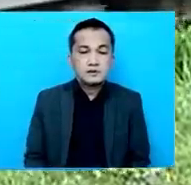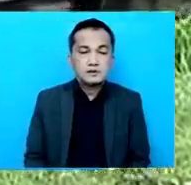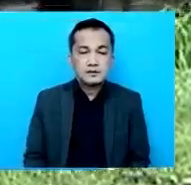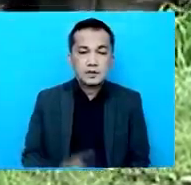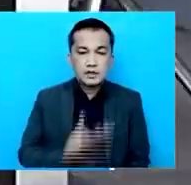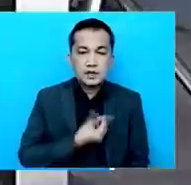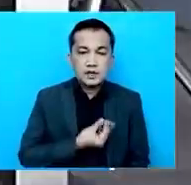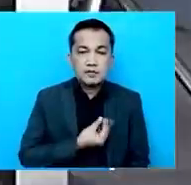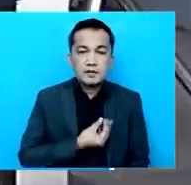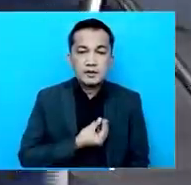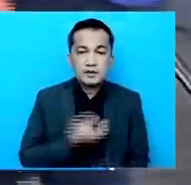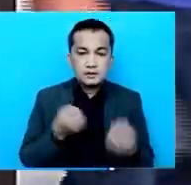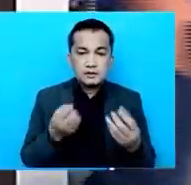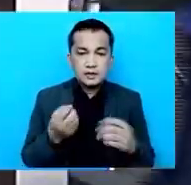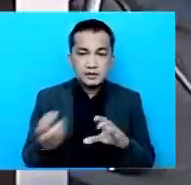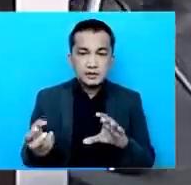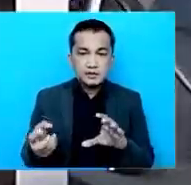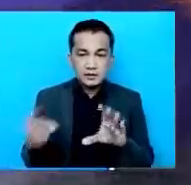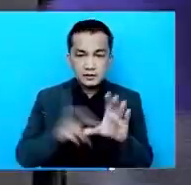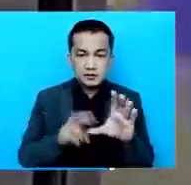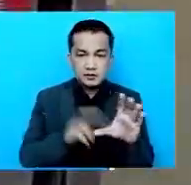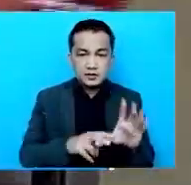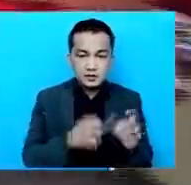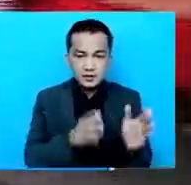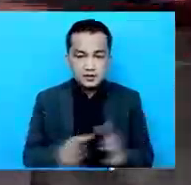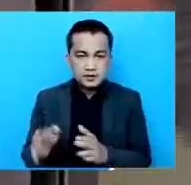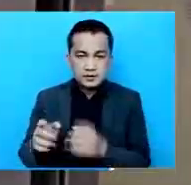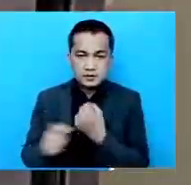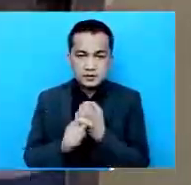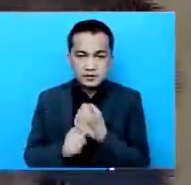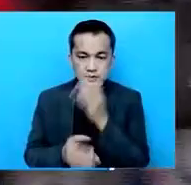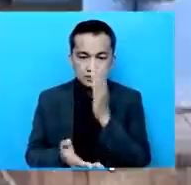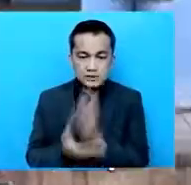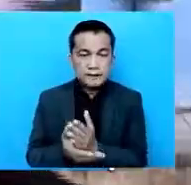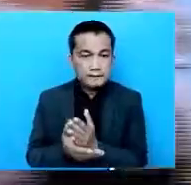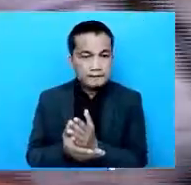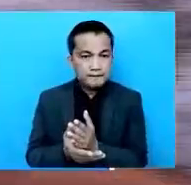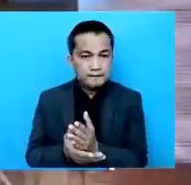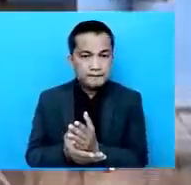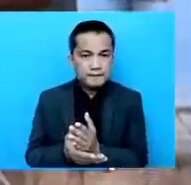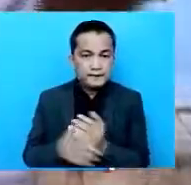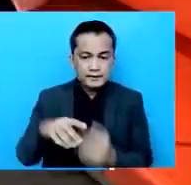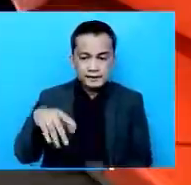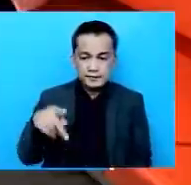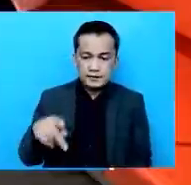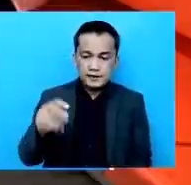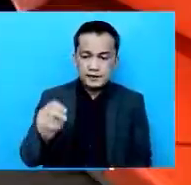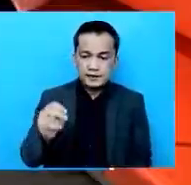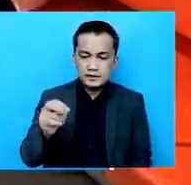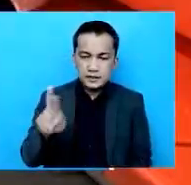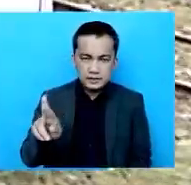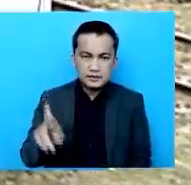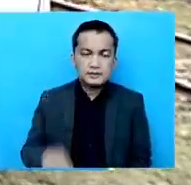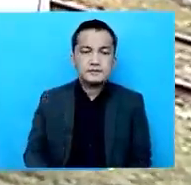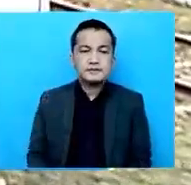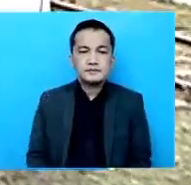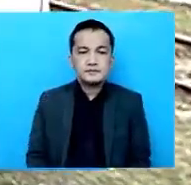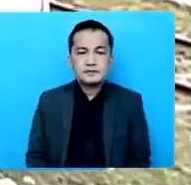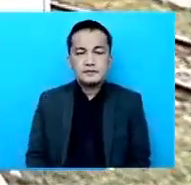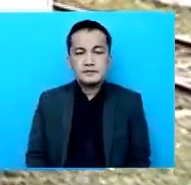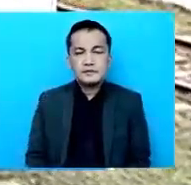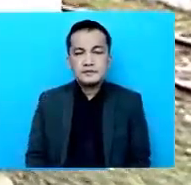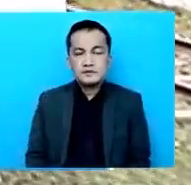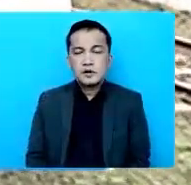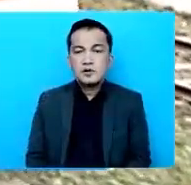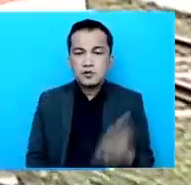nangangamba na ang maraming commuter sa planong pansamantalang tigil operasyon ng Philippine National Railways o PNR.